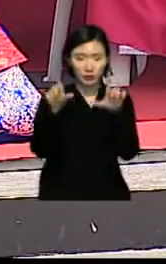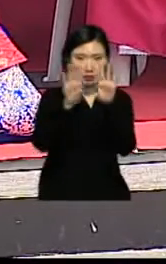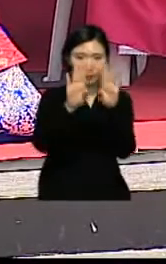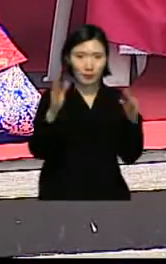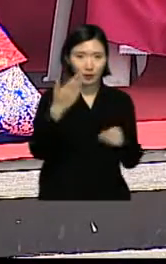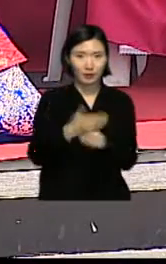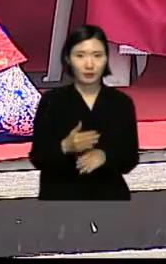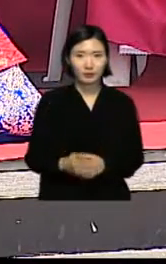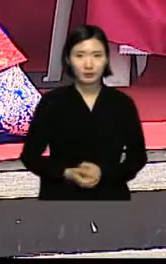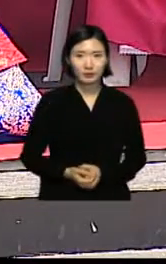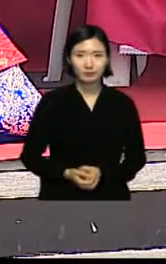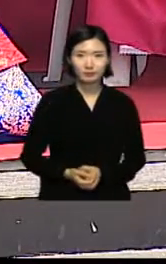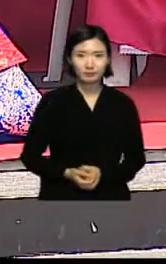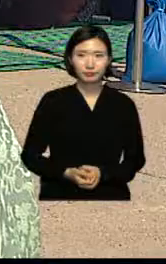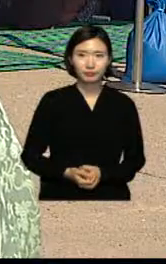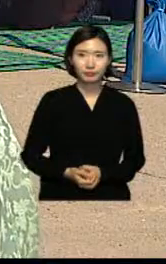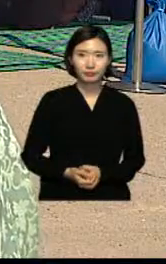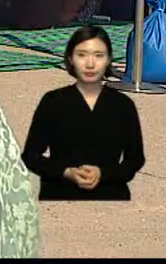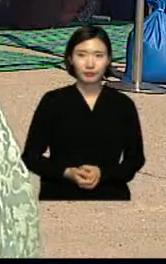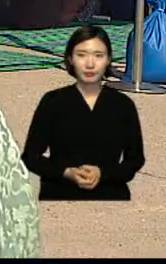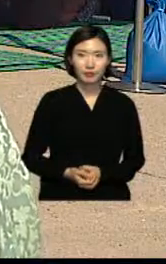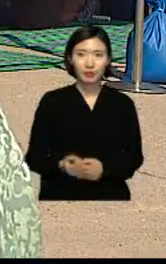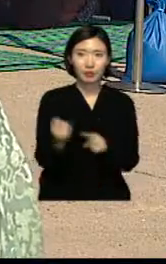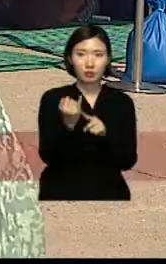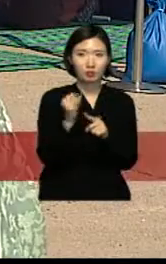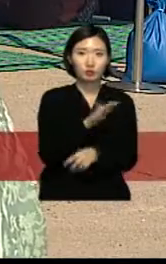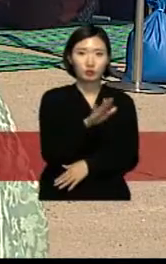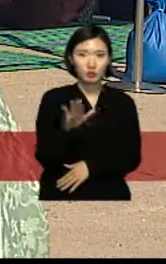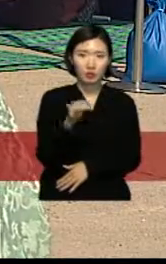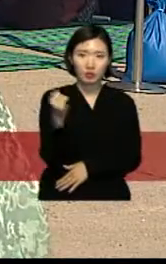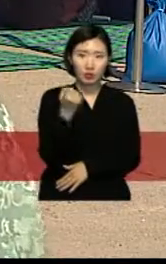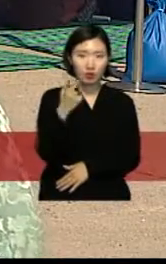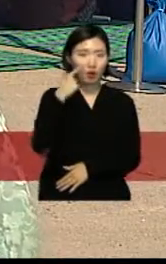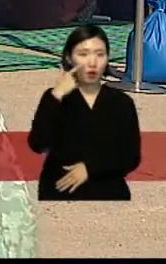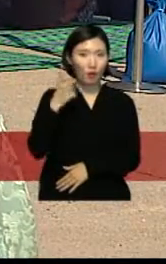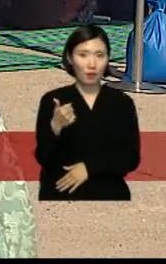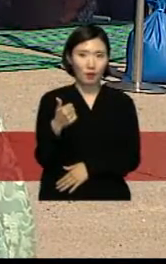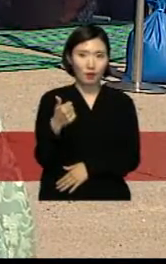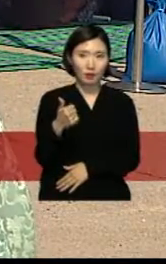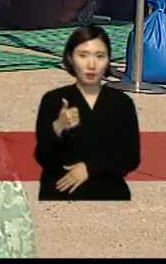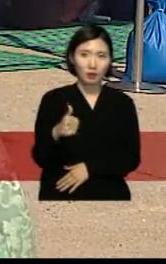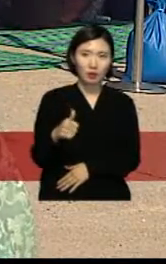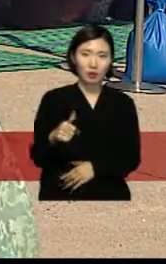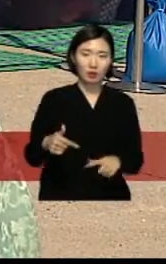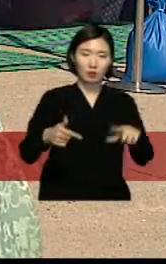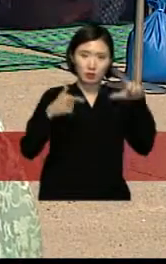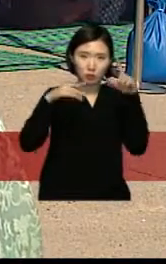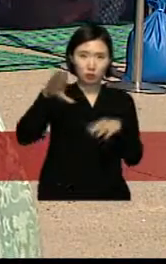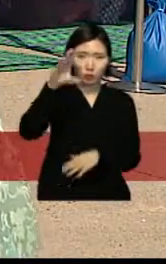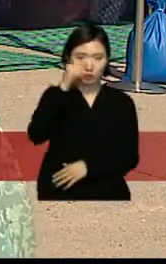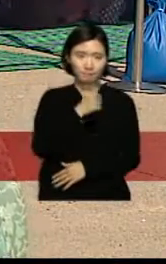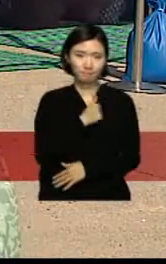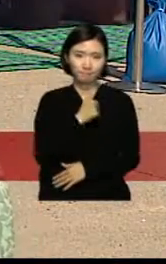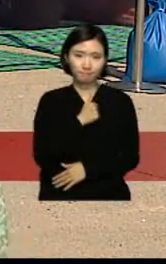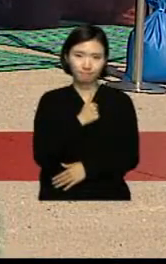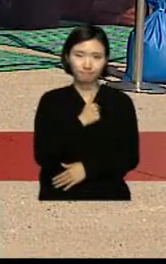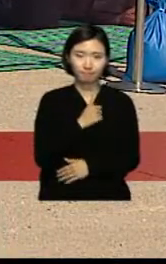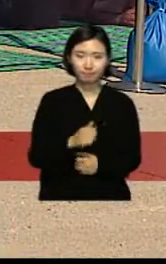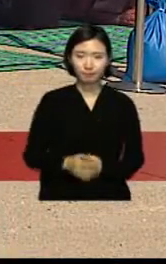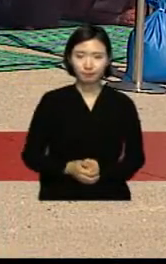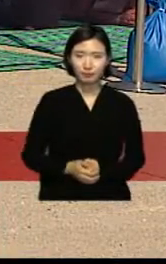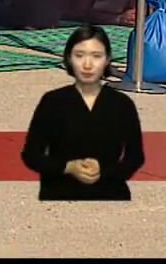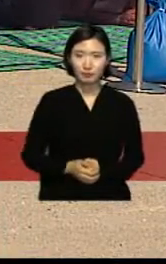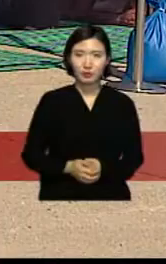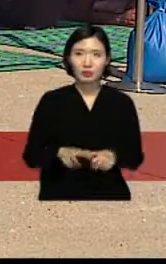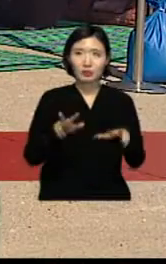있습니다. 사임당은 우리 여성의 어머니의 표상이 우리의 자존심입니다. 그래서